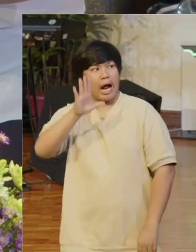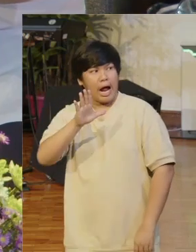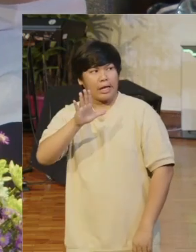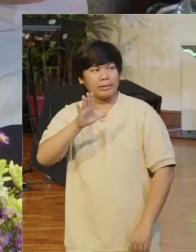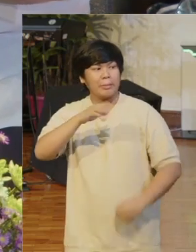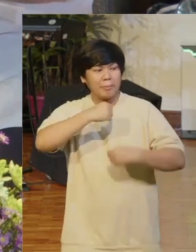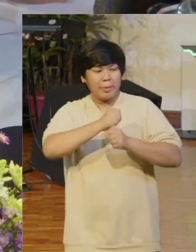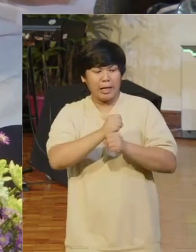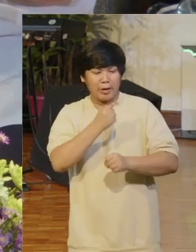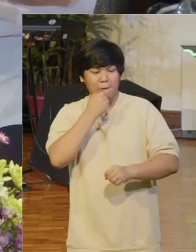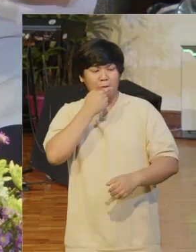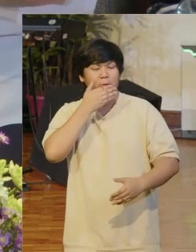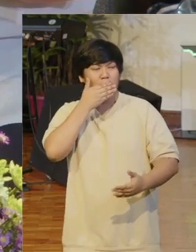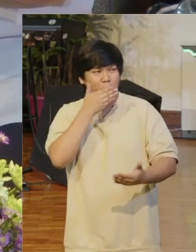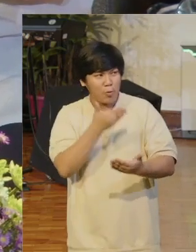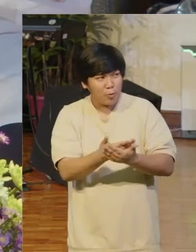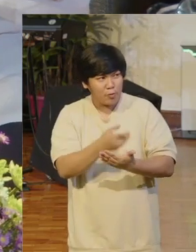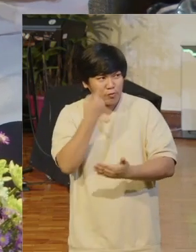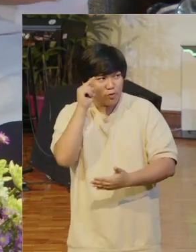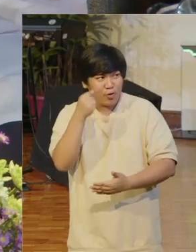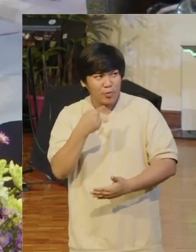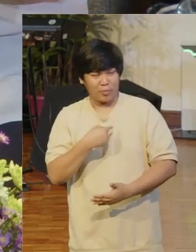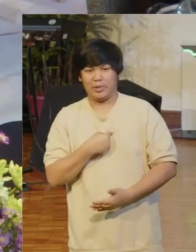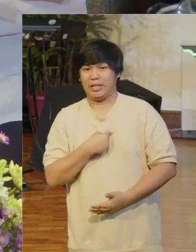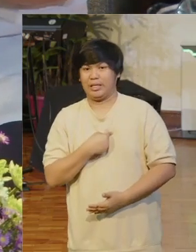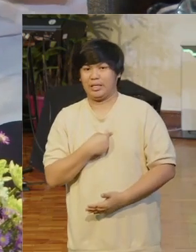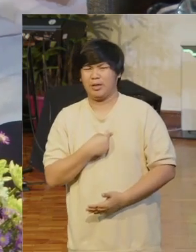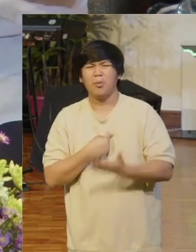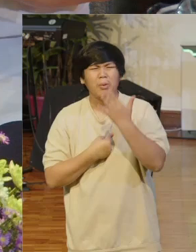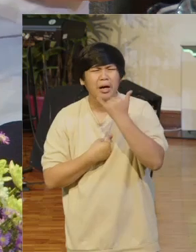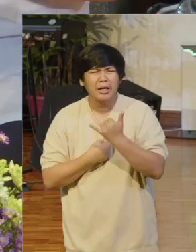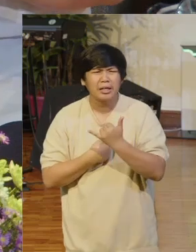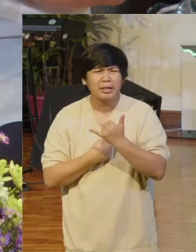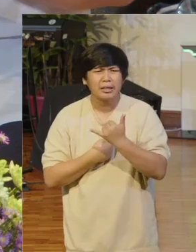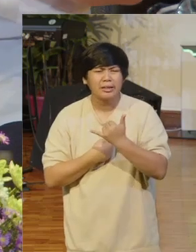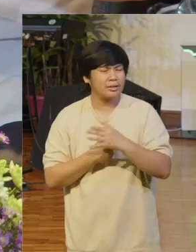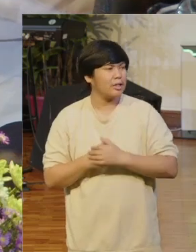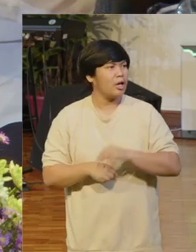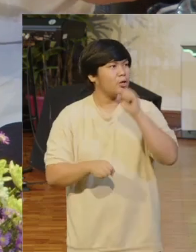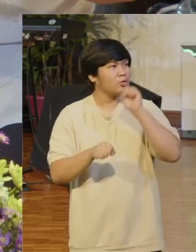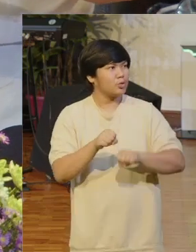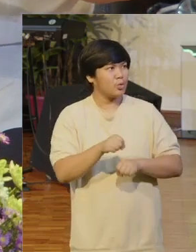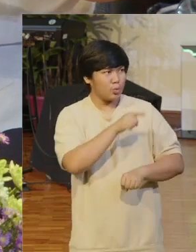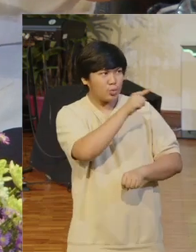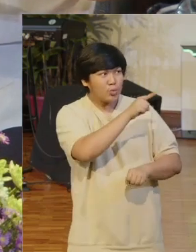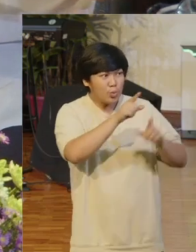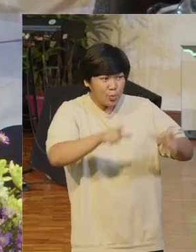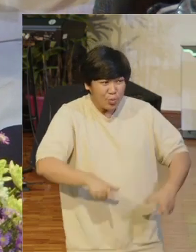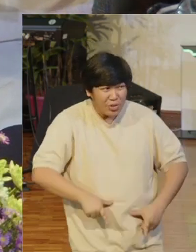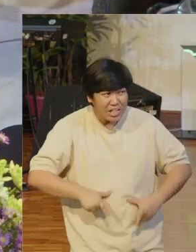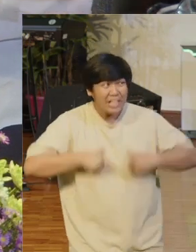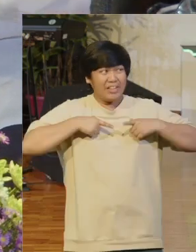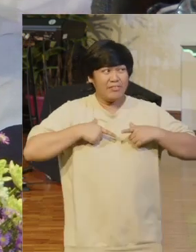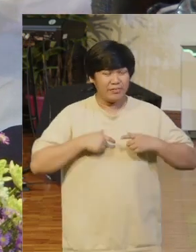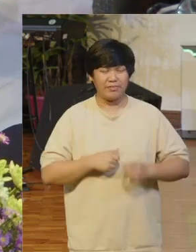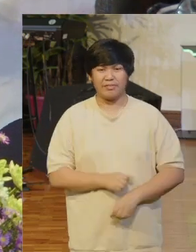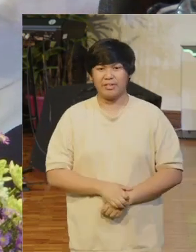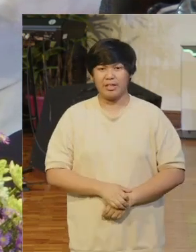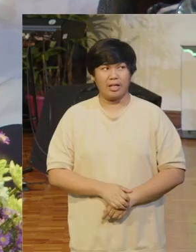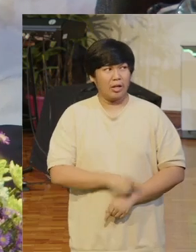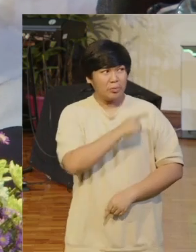good. Bakit? To bring it about that many people should be kept alive as they are today.